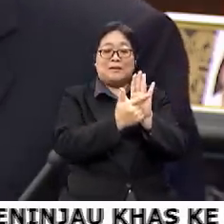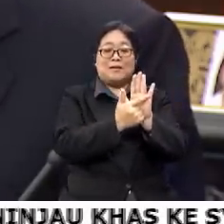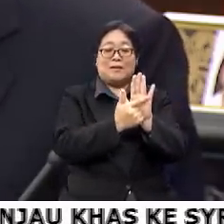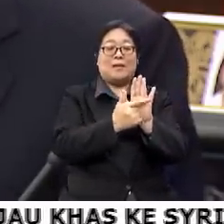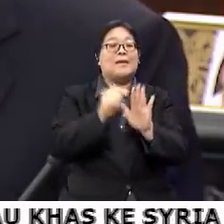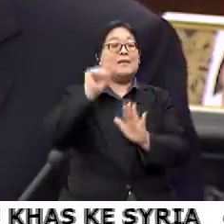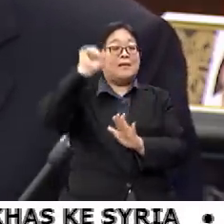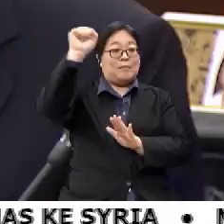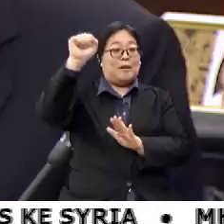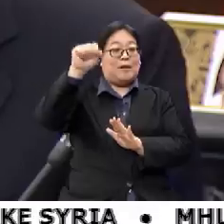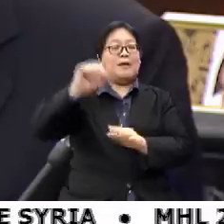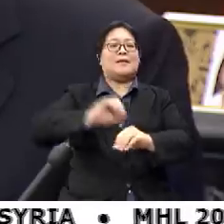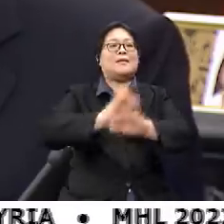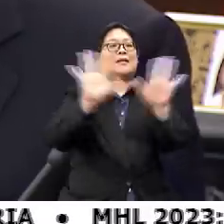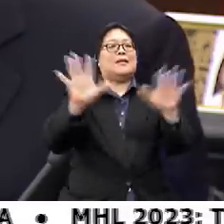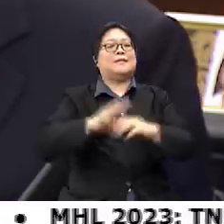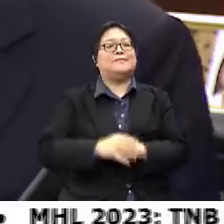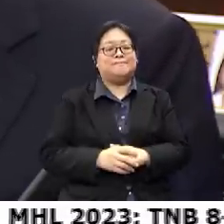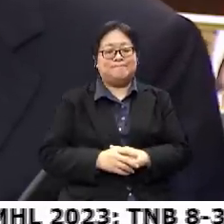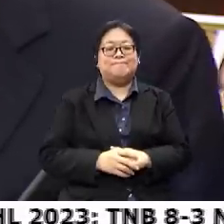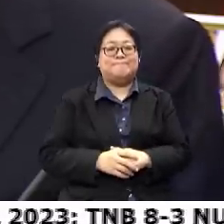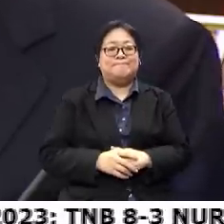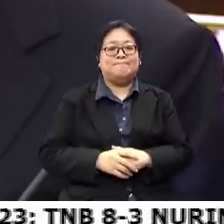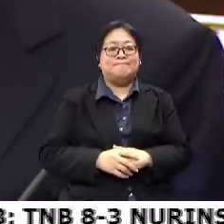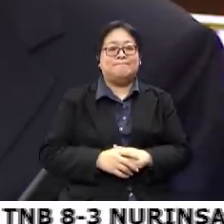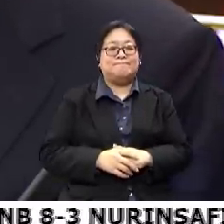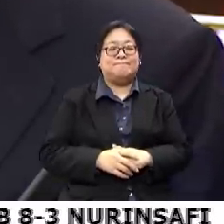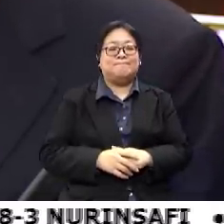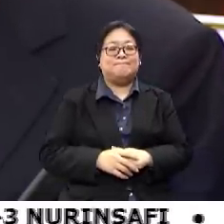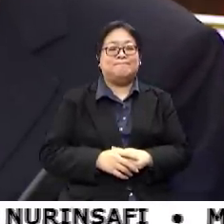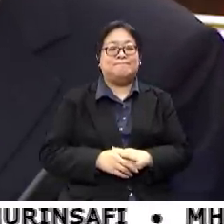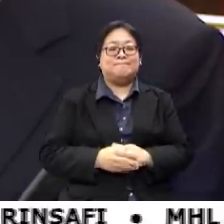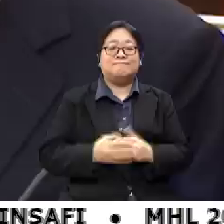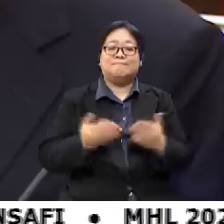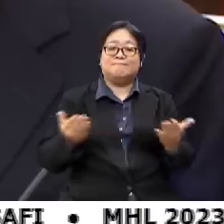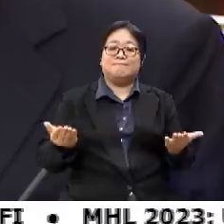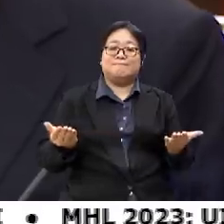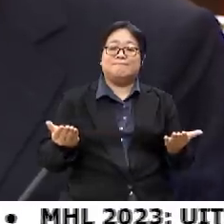negeri Sabah yang ada, cukup jelas. Ya? Iaitu